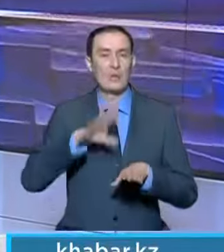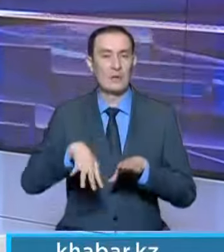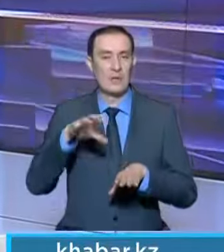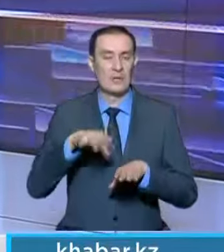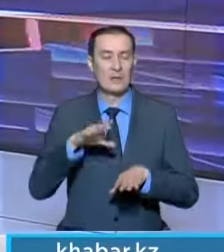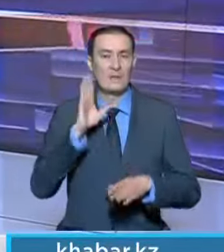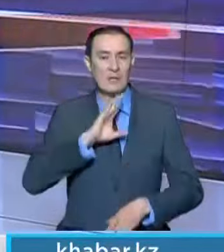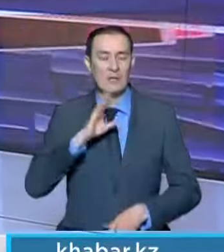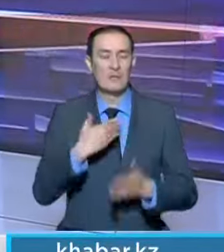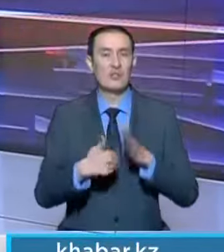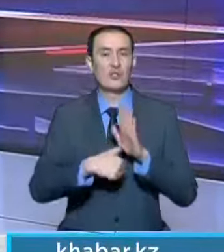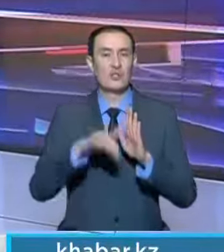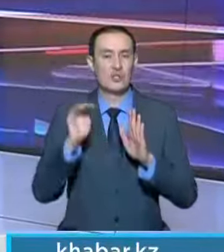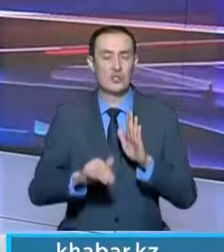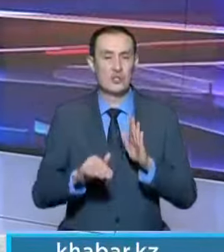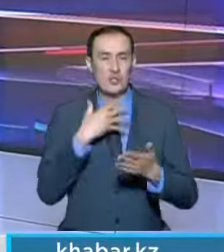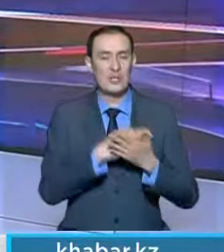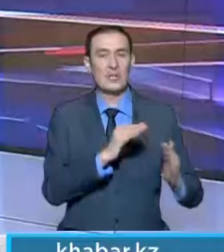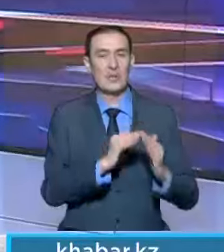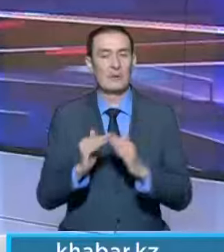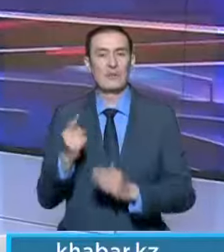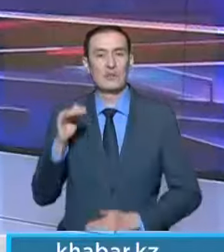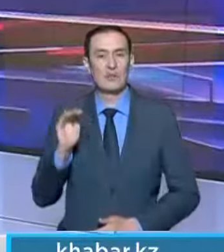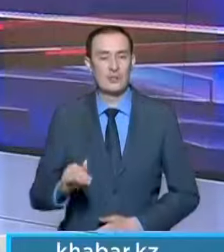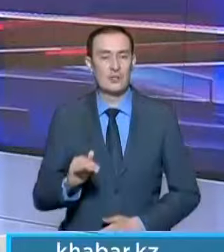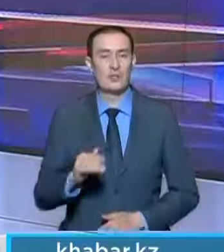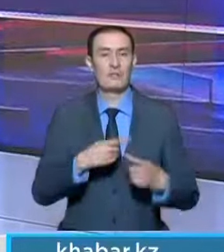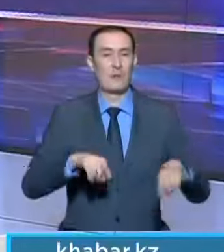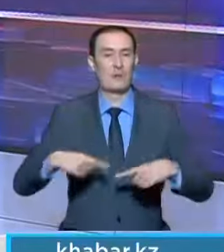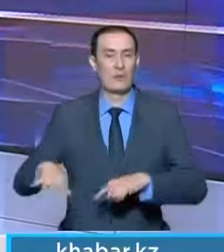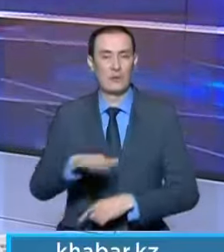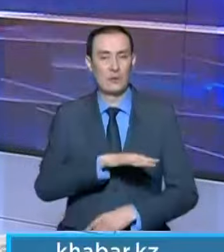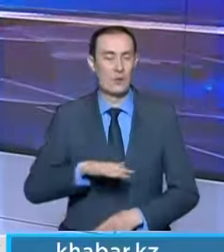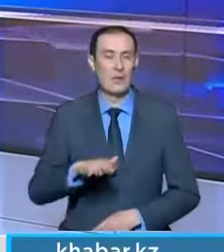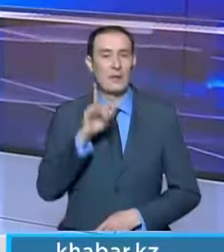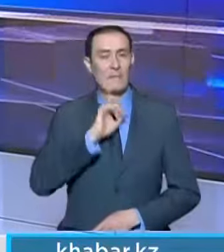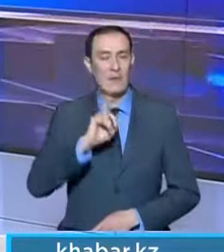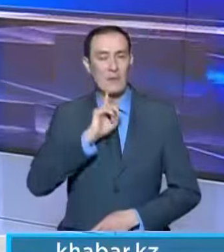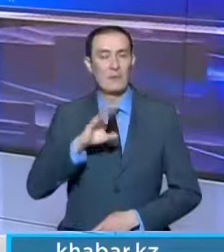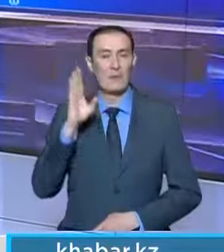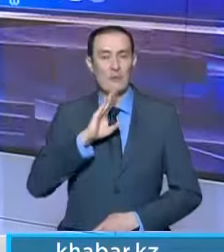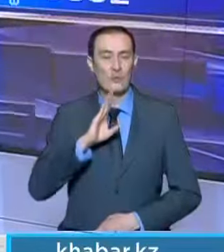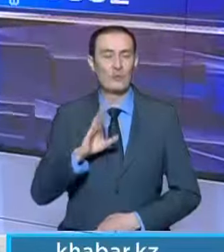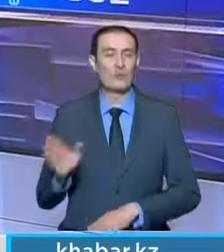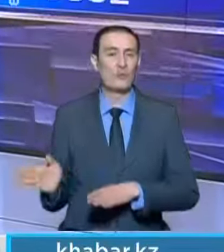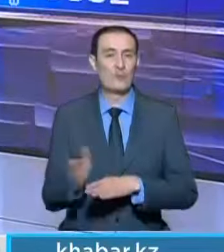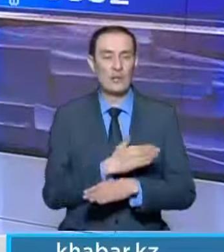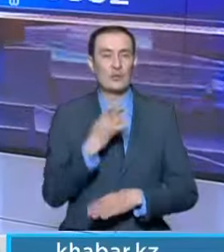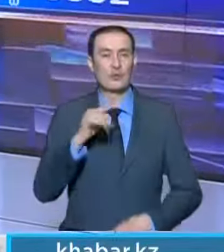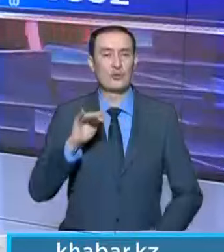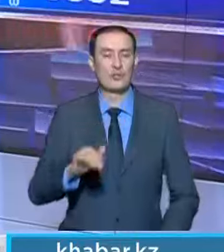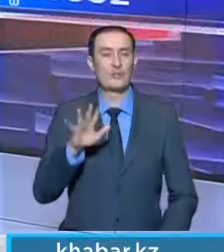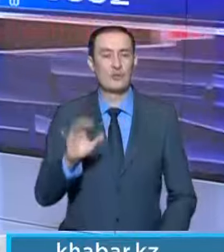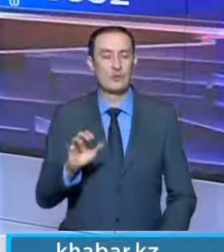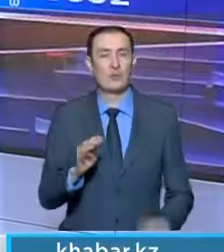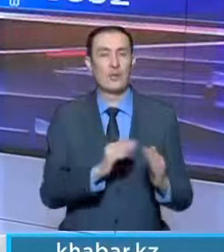из почти 6 тысяч частных жилых домов и более 1000 дворовых территорий. Тем временем воду уже отвели из